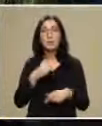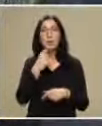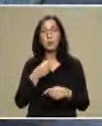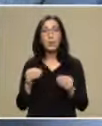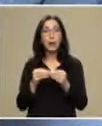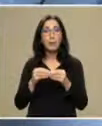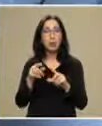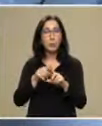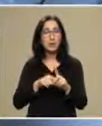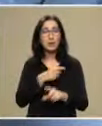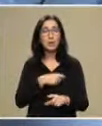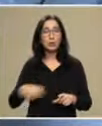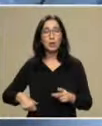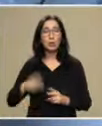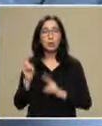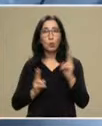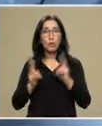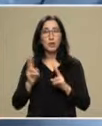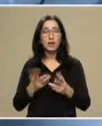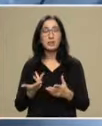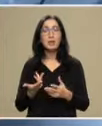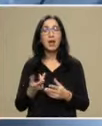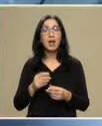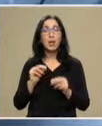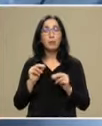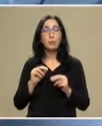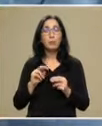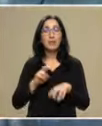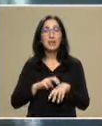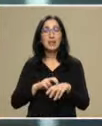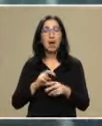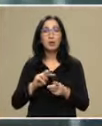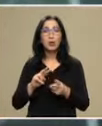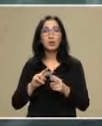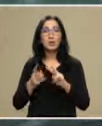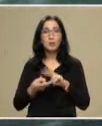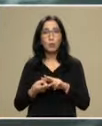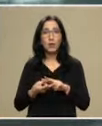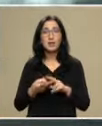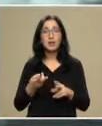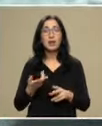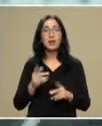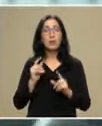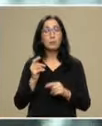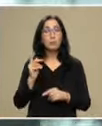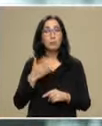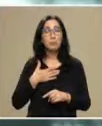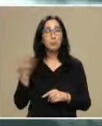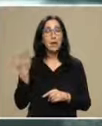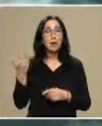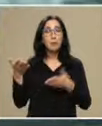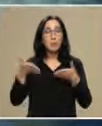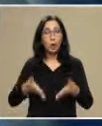през април месец на Националната конференция по дигитална трансформация на образованието имахме кръгла маса, на която бяхме